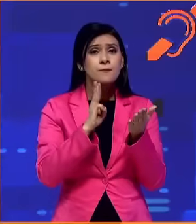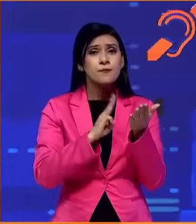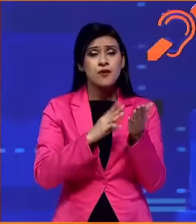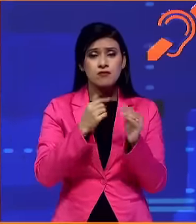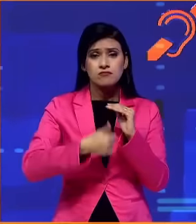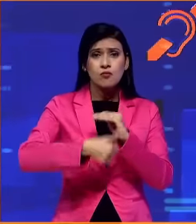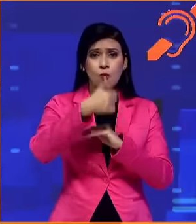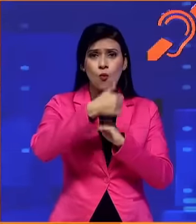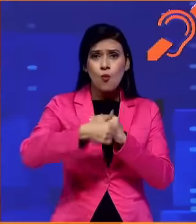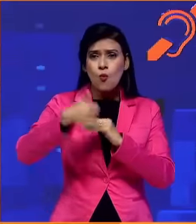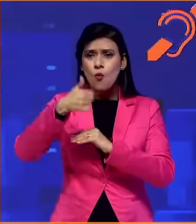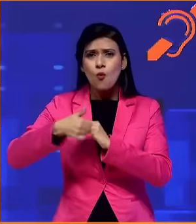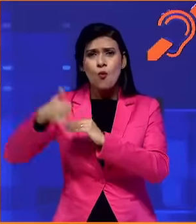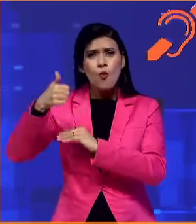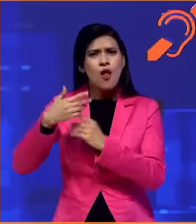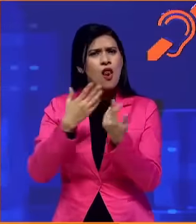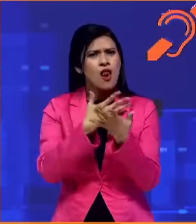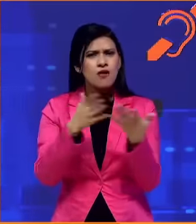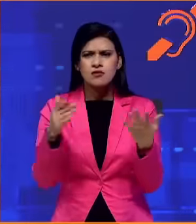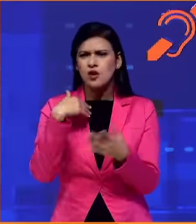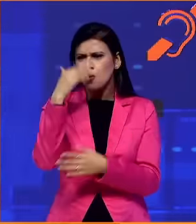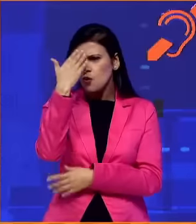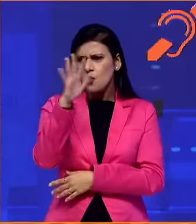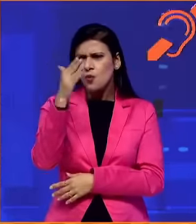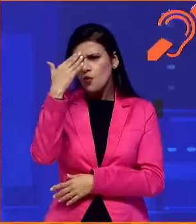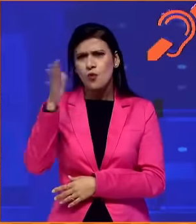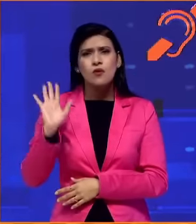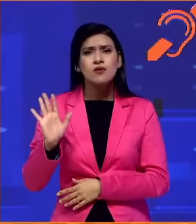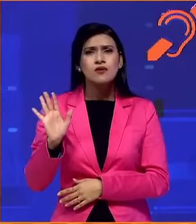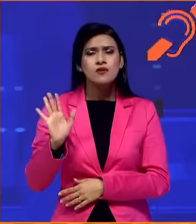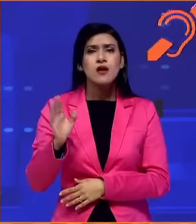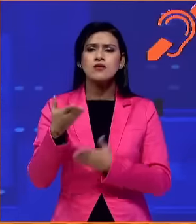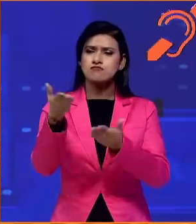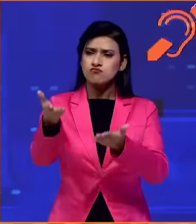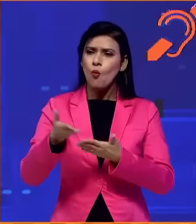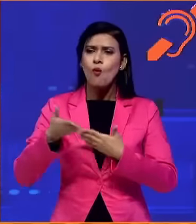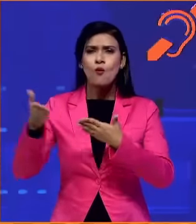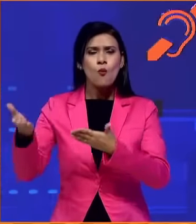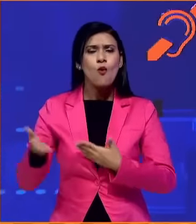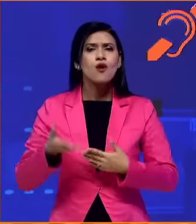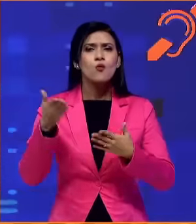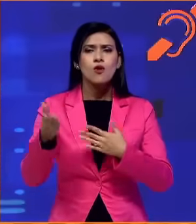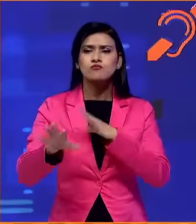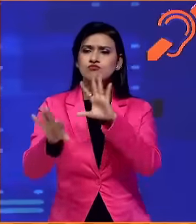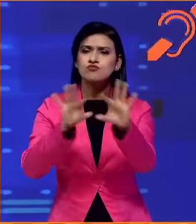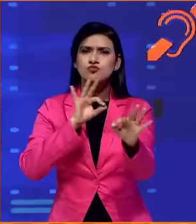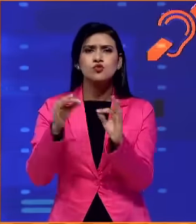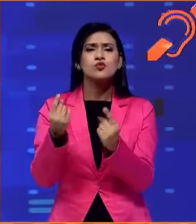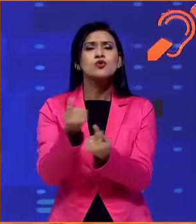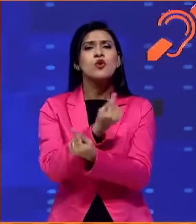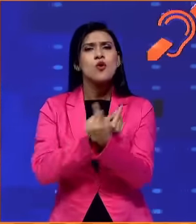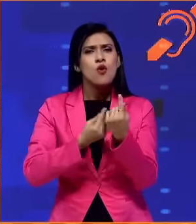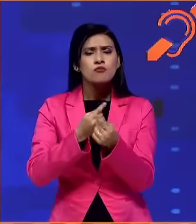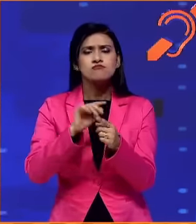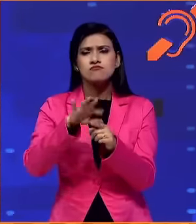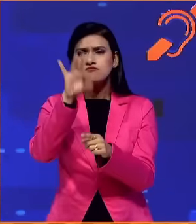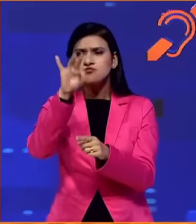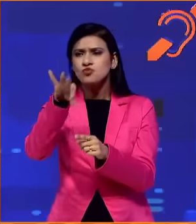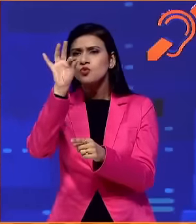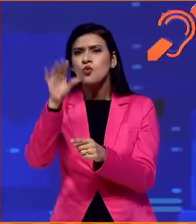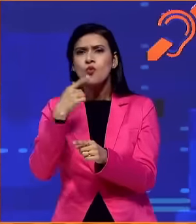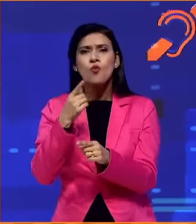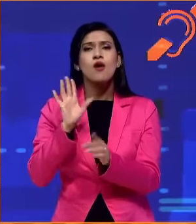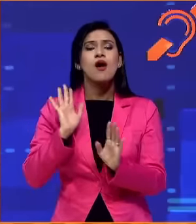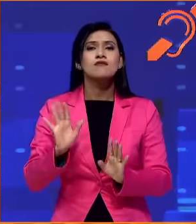महापौर,पार्षद,सरपंच याविधायकहैं,जिन्हेंआपजानतेभीनहींहैं।उन्होंने उनलोगोंकोआगेआनेकामौकादिया। हमनेयुवाकांग्रेसमेंचुनावकराए ,औरजिनलोगोंकी